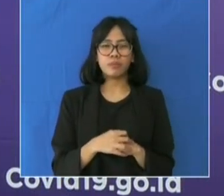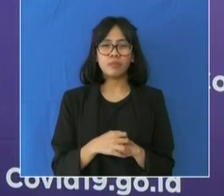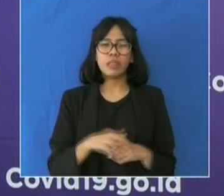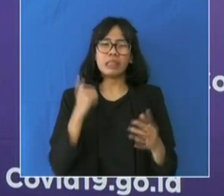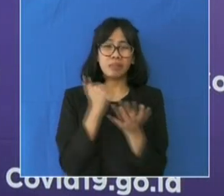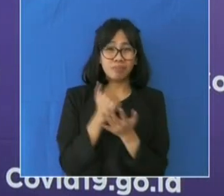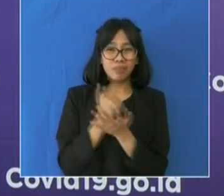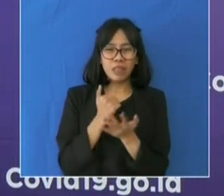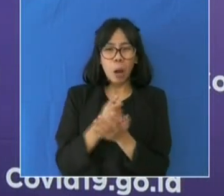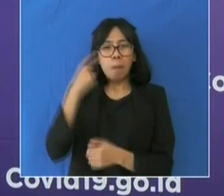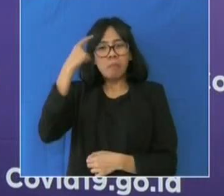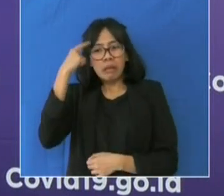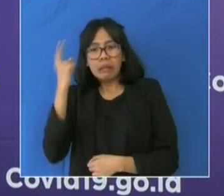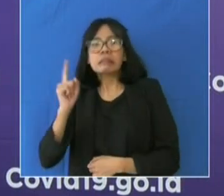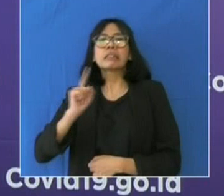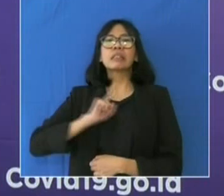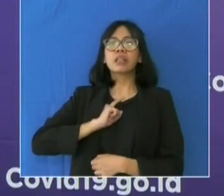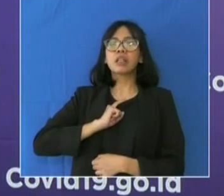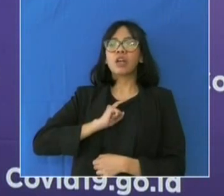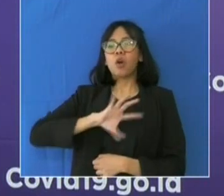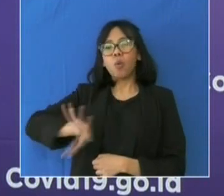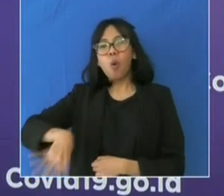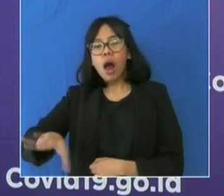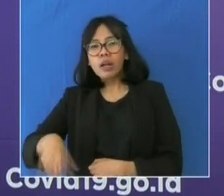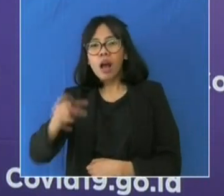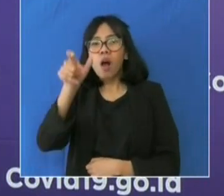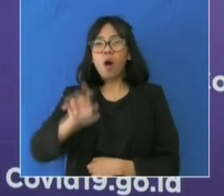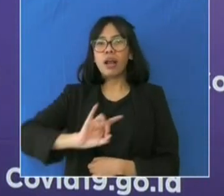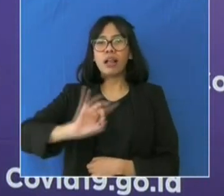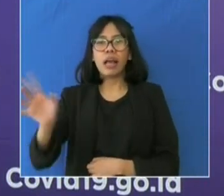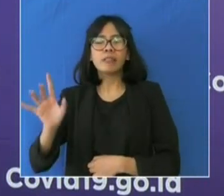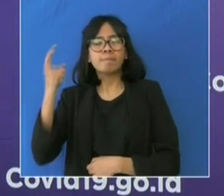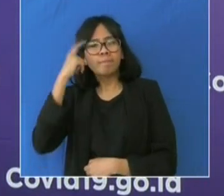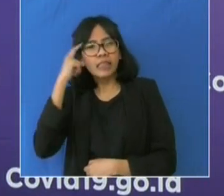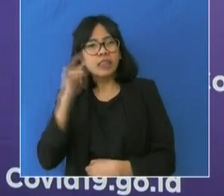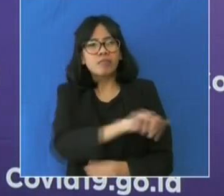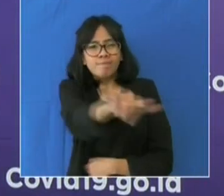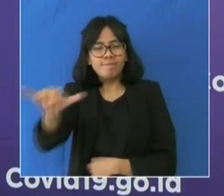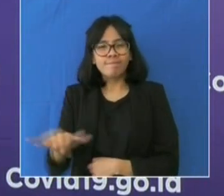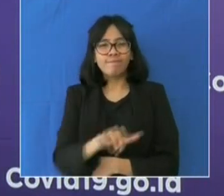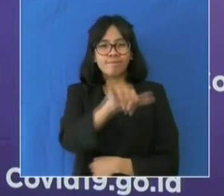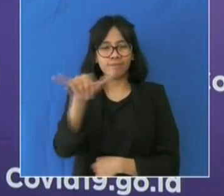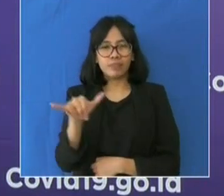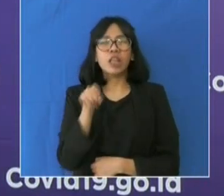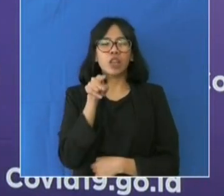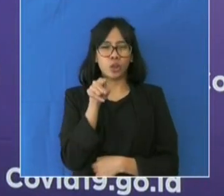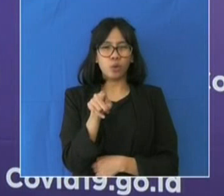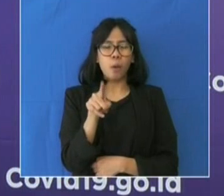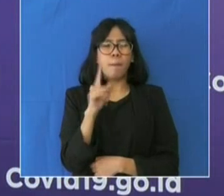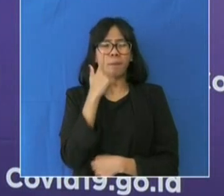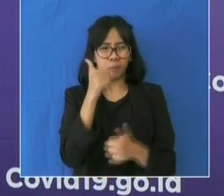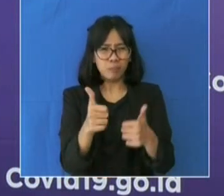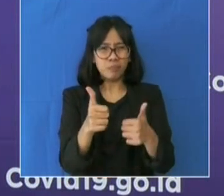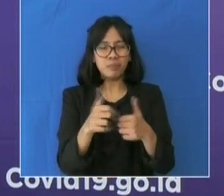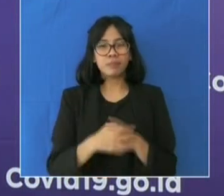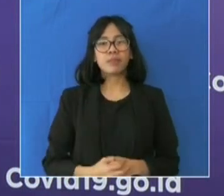akan memikirkan diri sendiri keluarga dan orang-orang yang dekat dengan kita itu memang